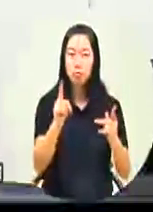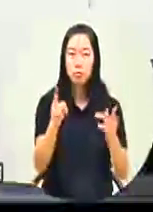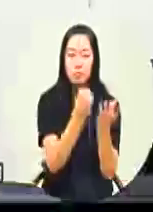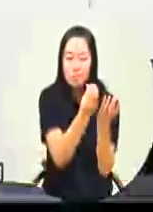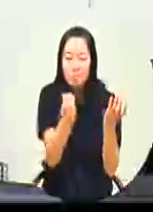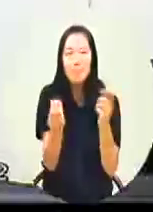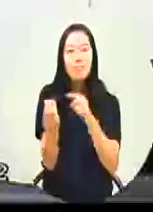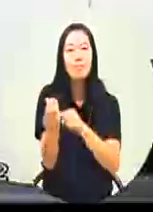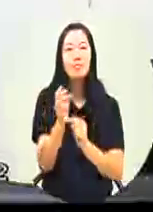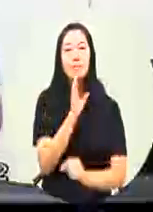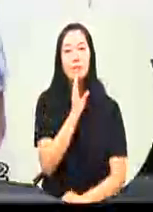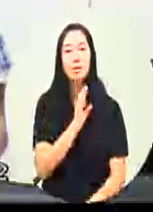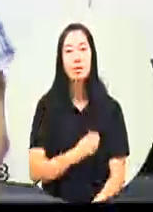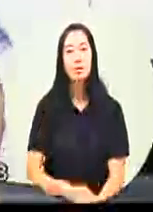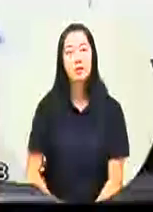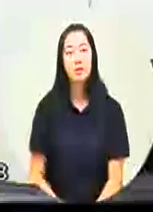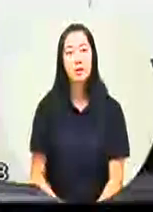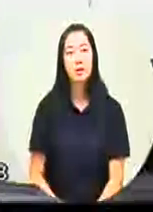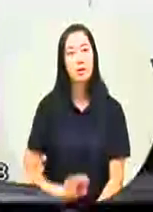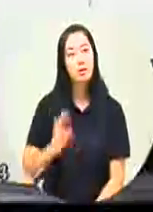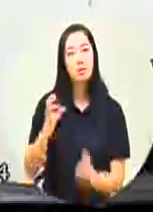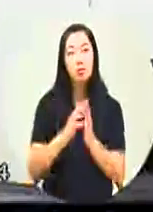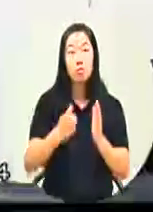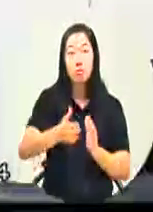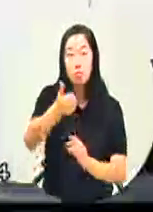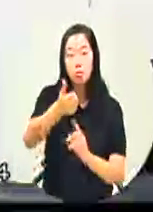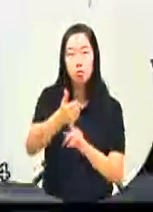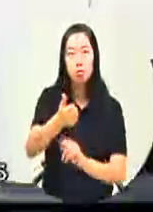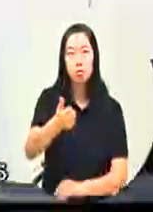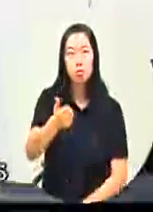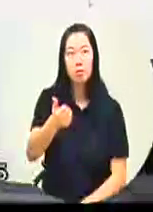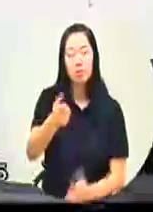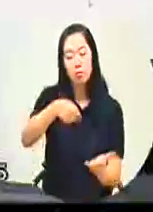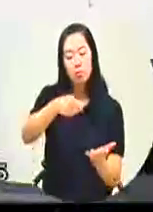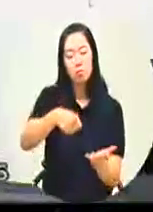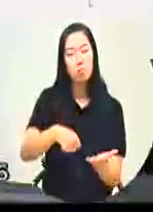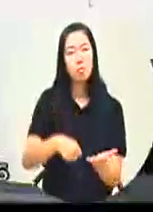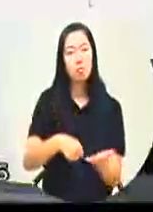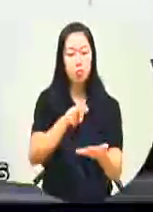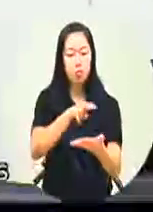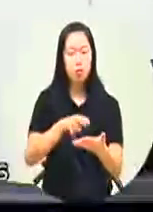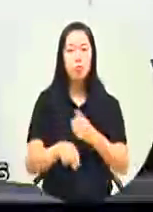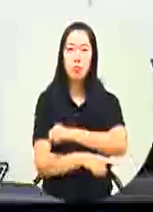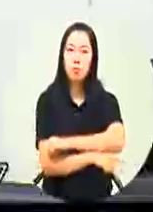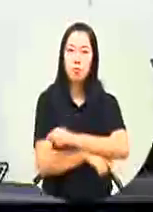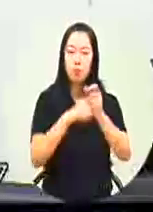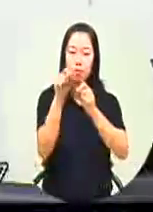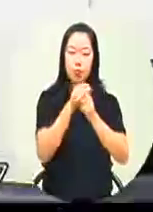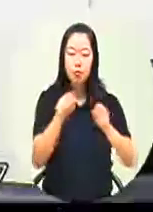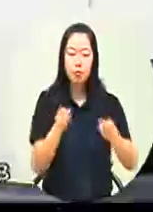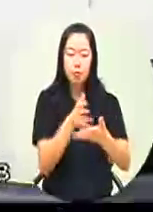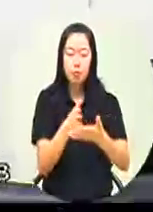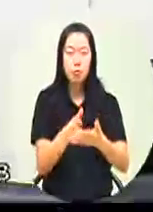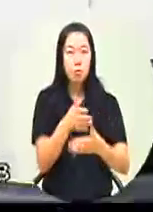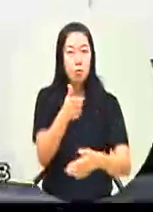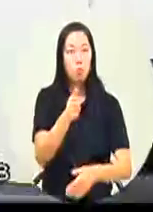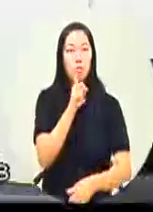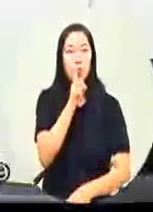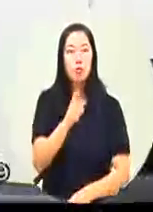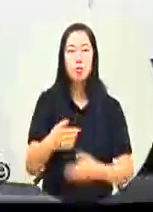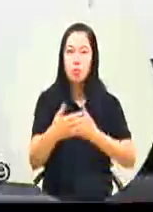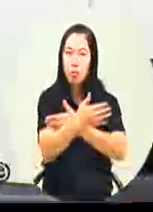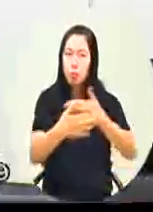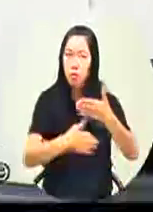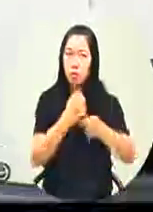分而已。结果我们捷运局长写出来的那些最后的结语都变了。交通建